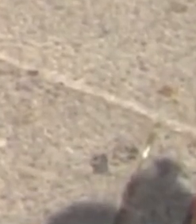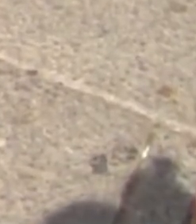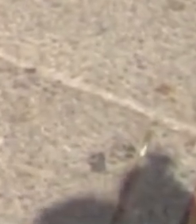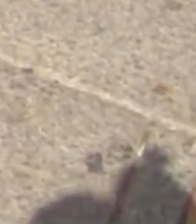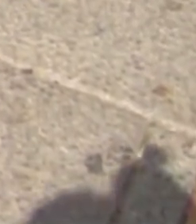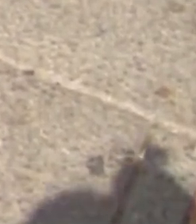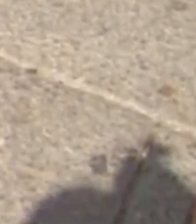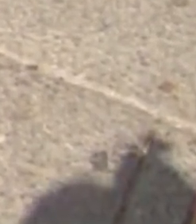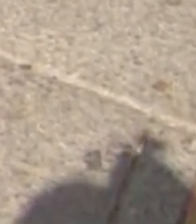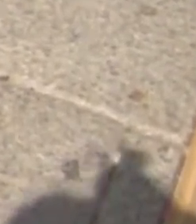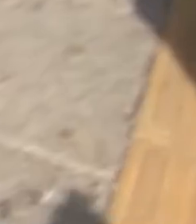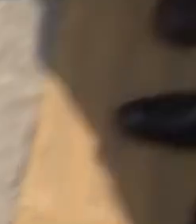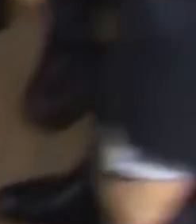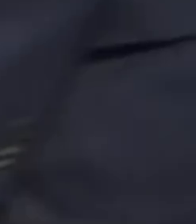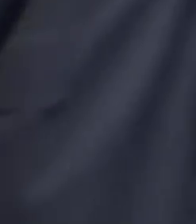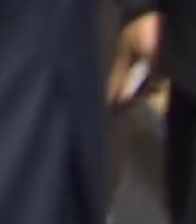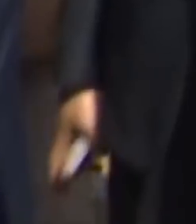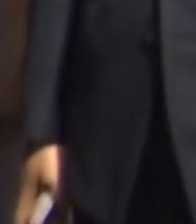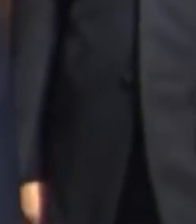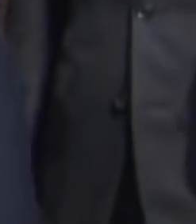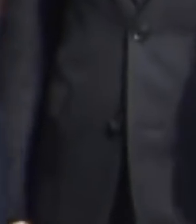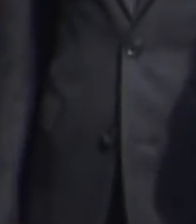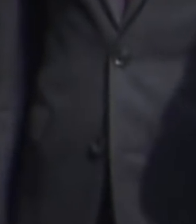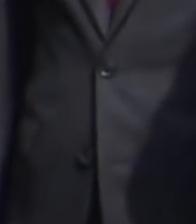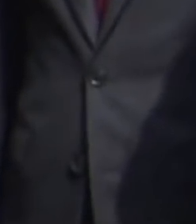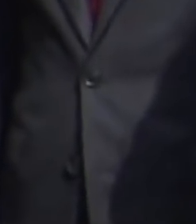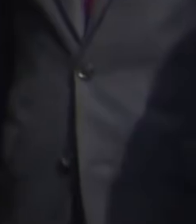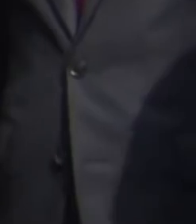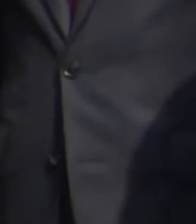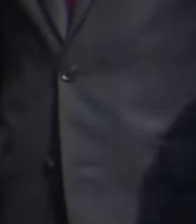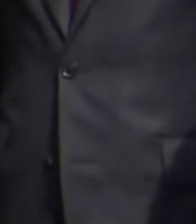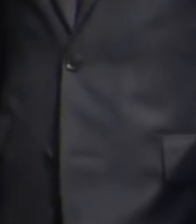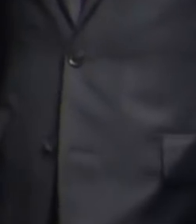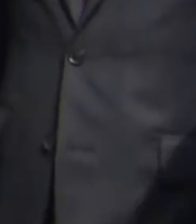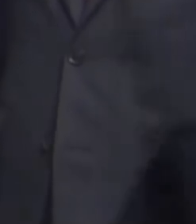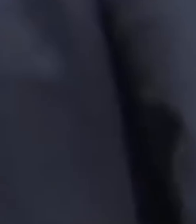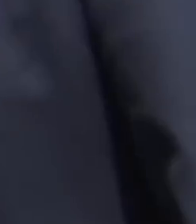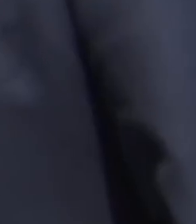쑥스러워서. 아니요. 아이고 인사를 안 하네. 할 거 다 하네.